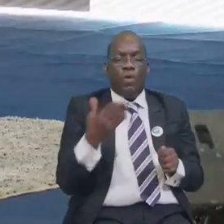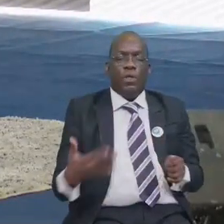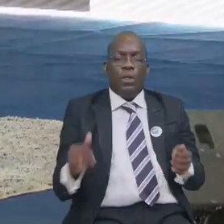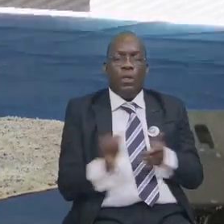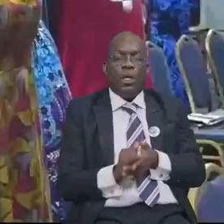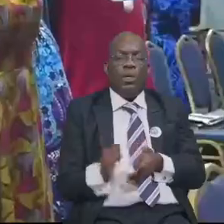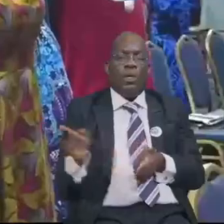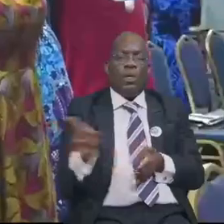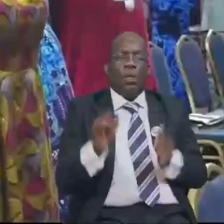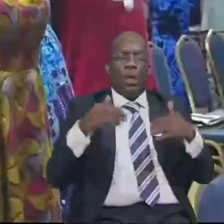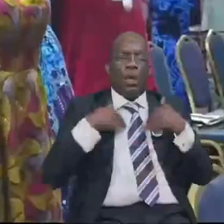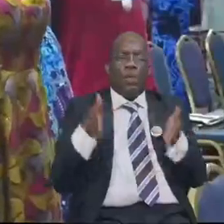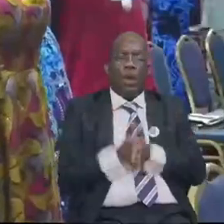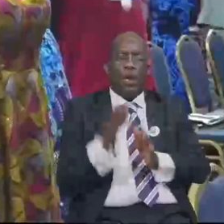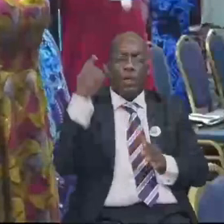au nom de Jésus.